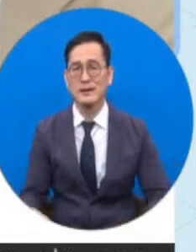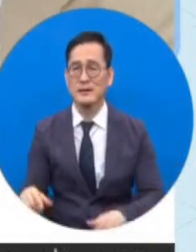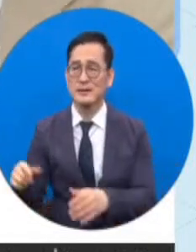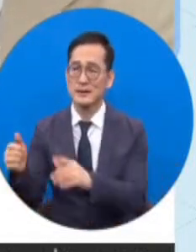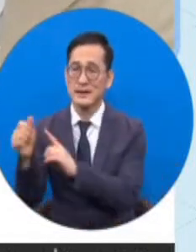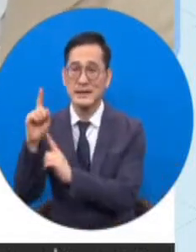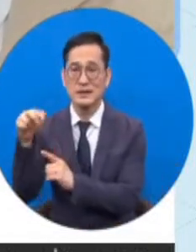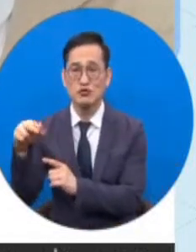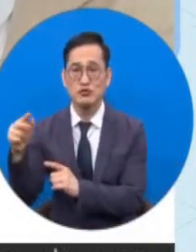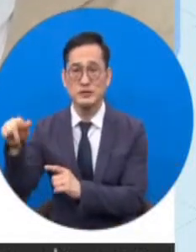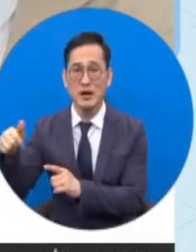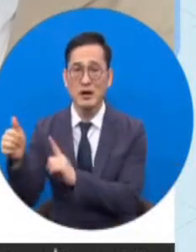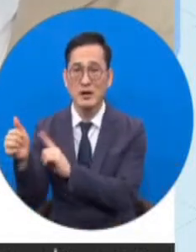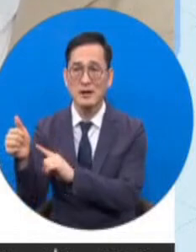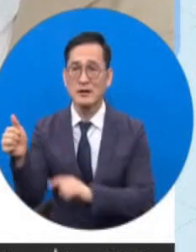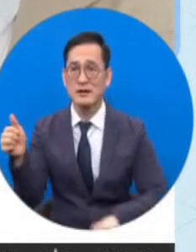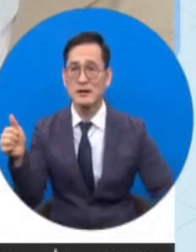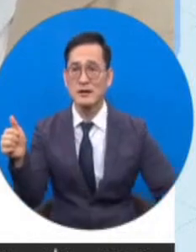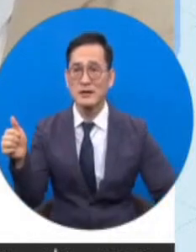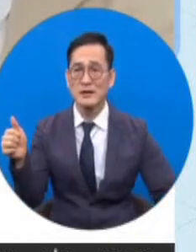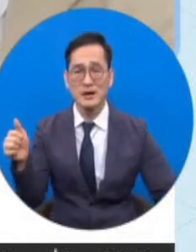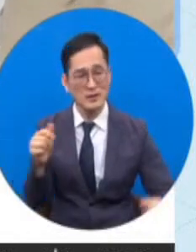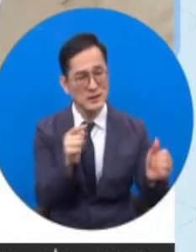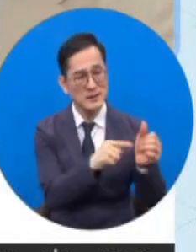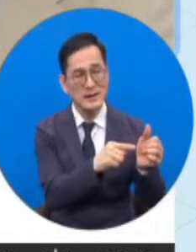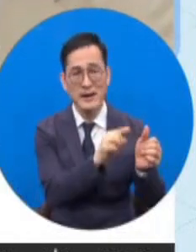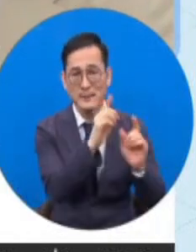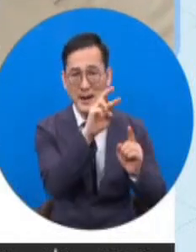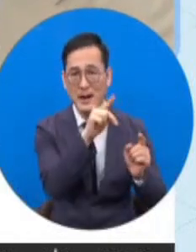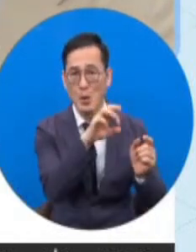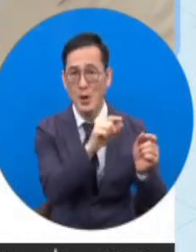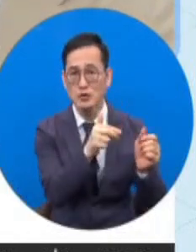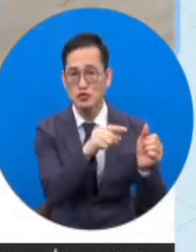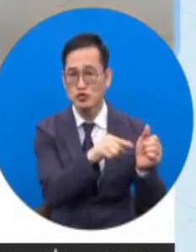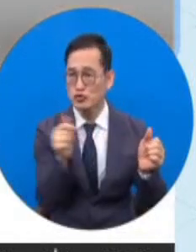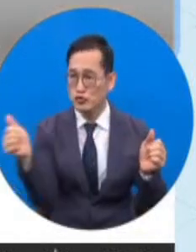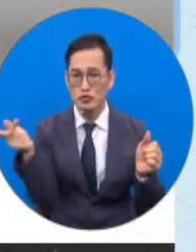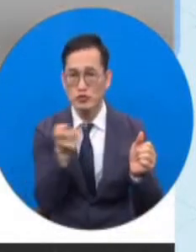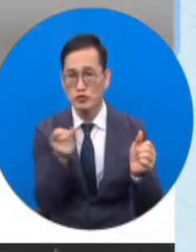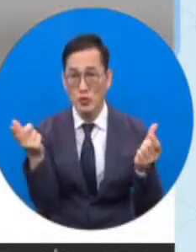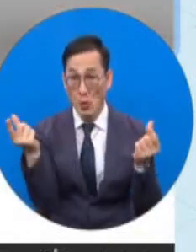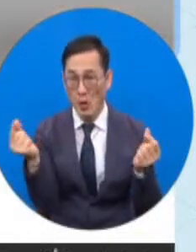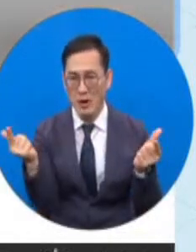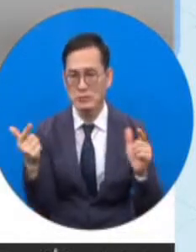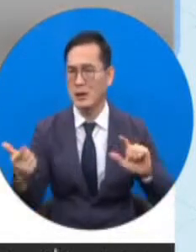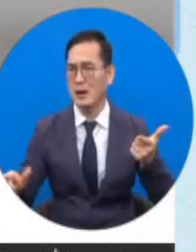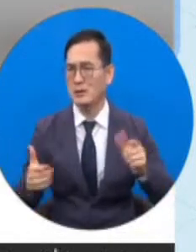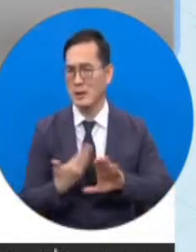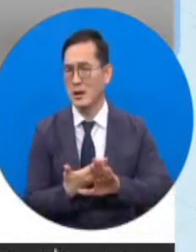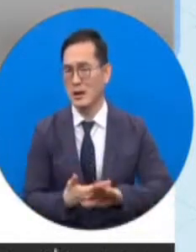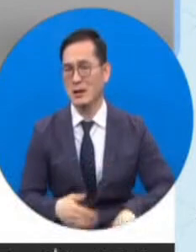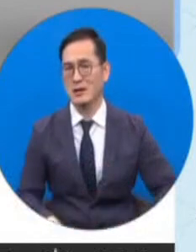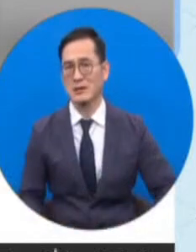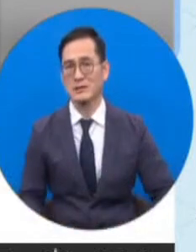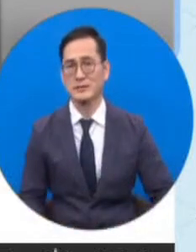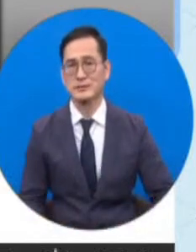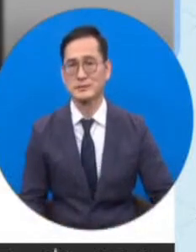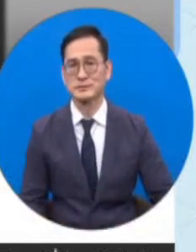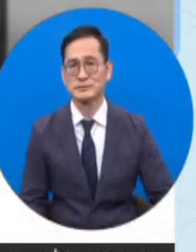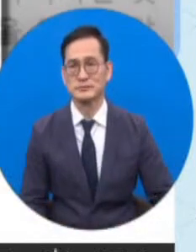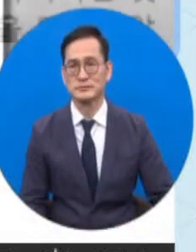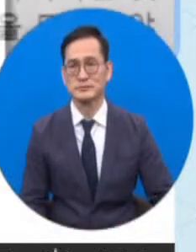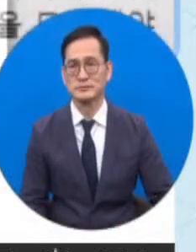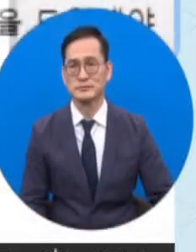확실한 성범죄 라고 얘기했던 박 안주영 권가 완전히 다릅니다 그리고 저는 민주당이 언제부터 가로세로 연구소에서 얘기하는